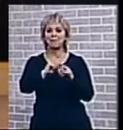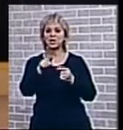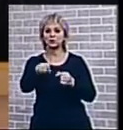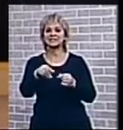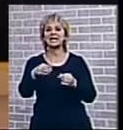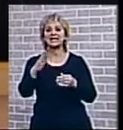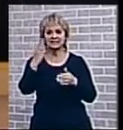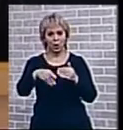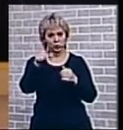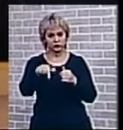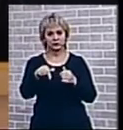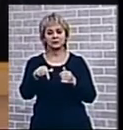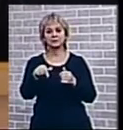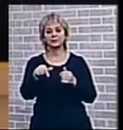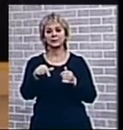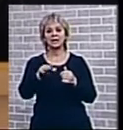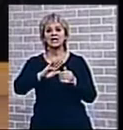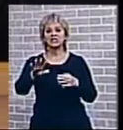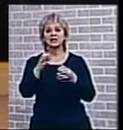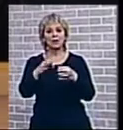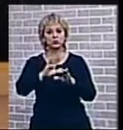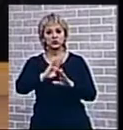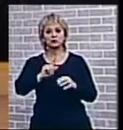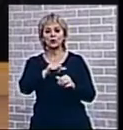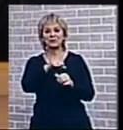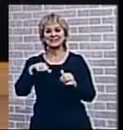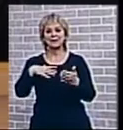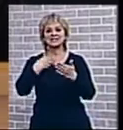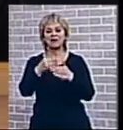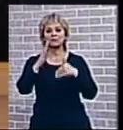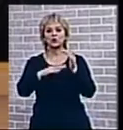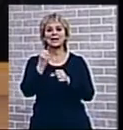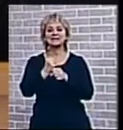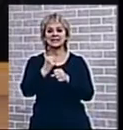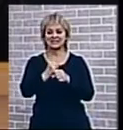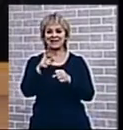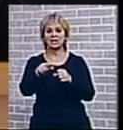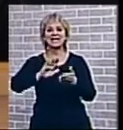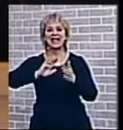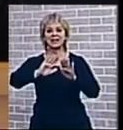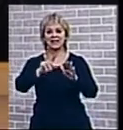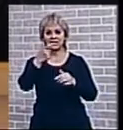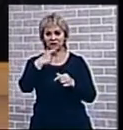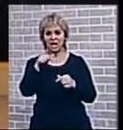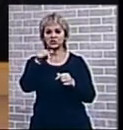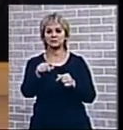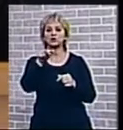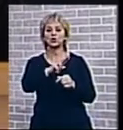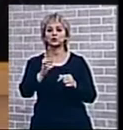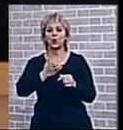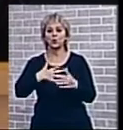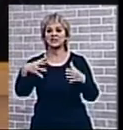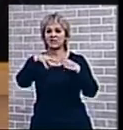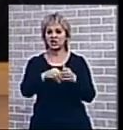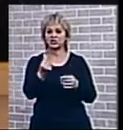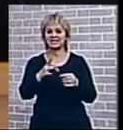и покончить. Недопустимо, чтобы мы сами своими руками создавали или отталкивали от себя тех, кто желает